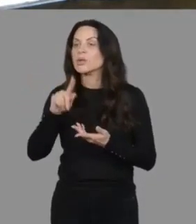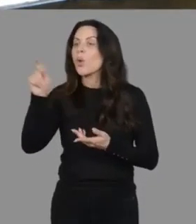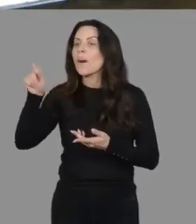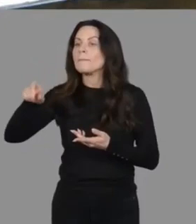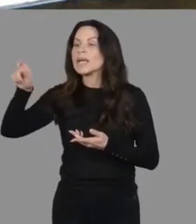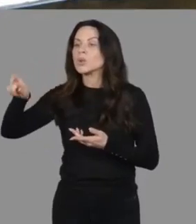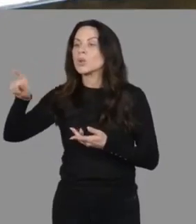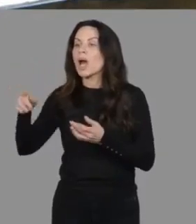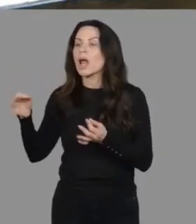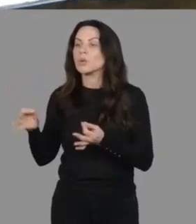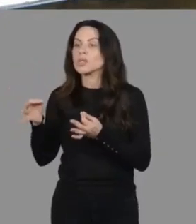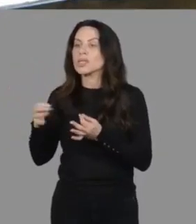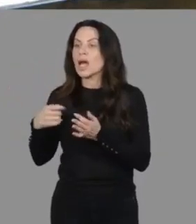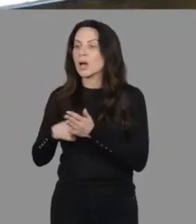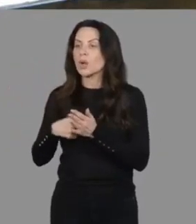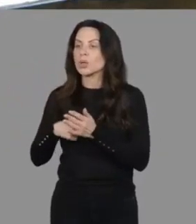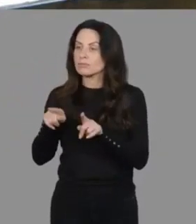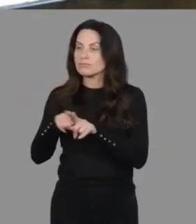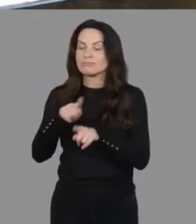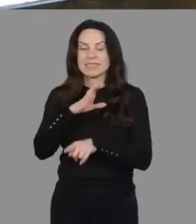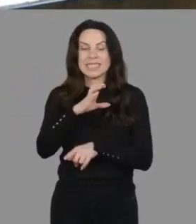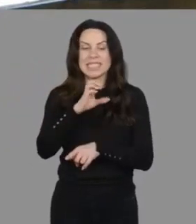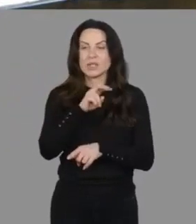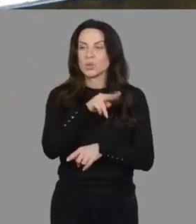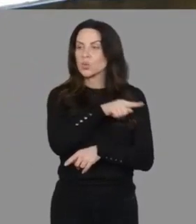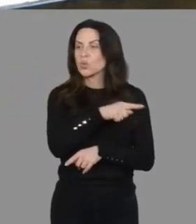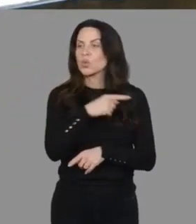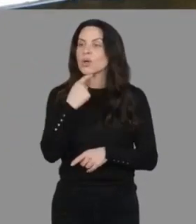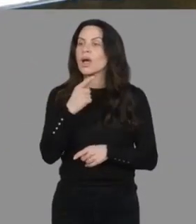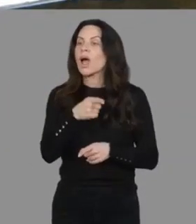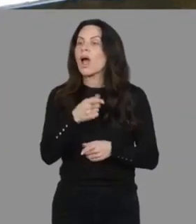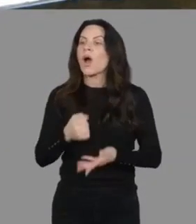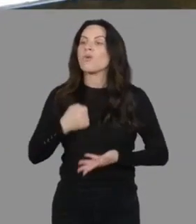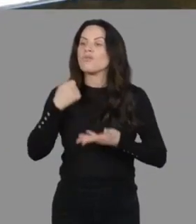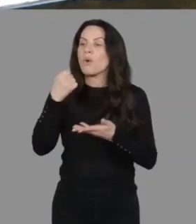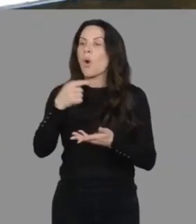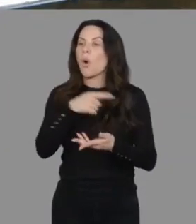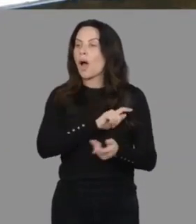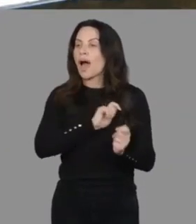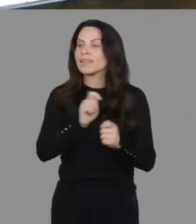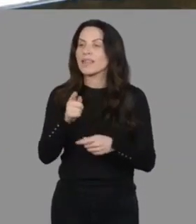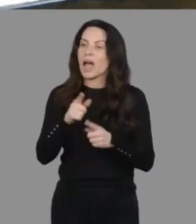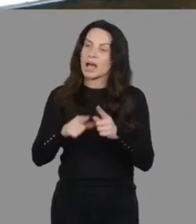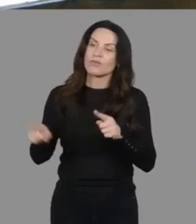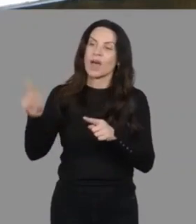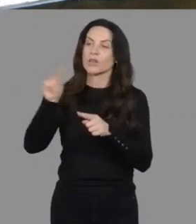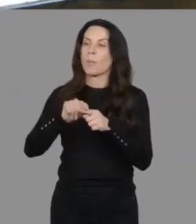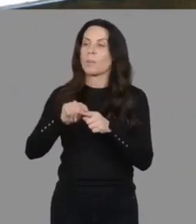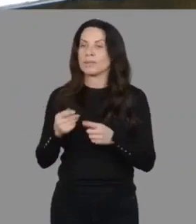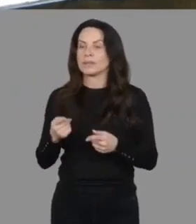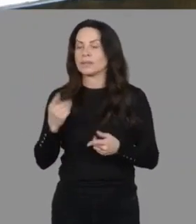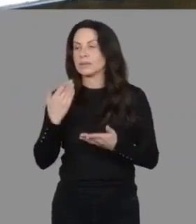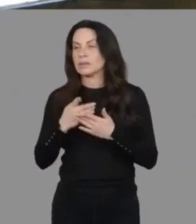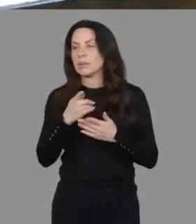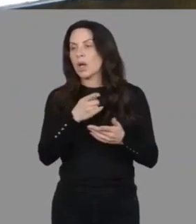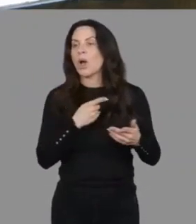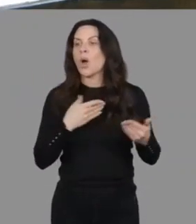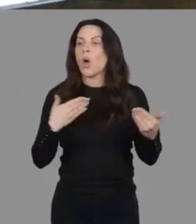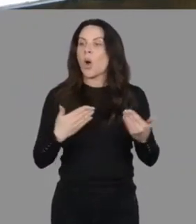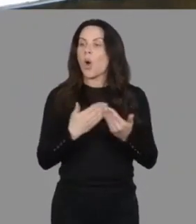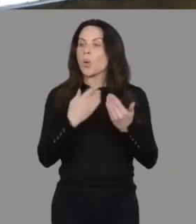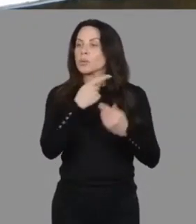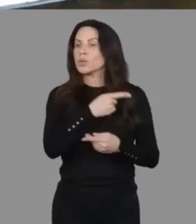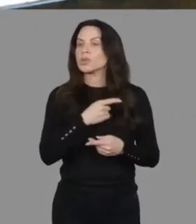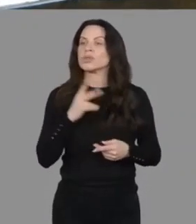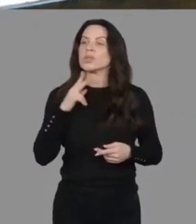Man kann, wie die CSU schon getan hat, beantragen, den Fonds zu verdoppeln. Wenn man in der Opposition ist und das soziale Deckmäntelchen